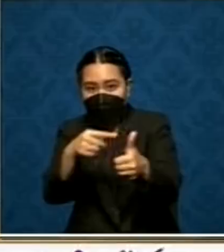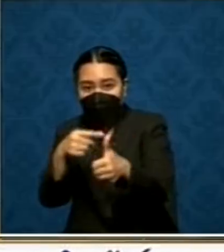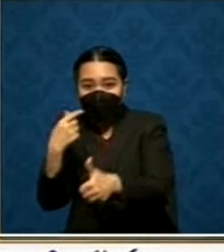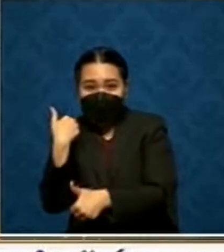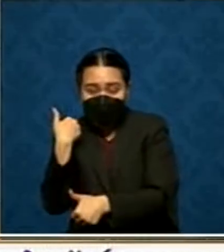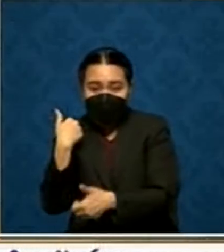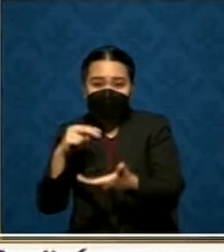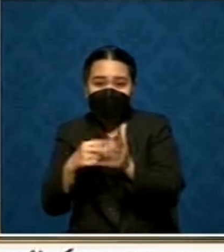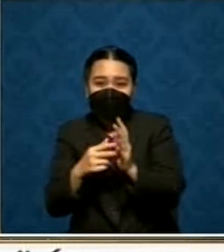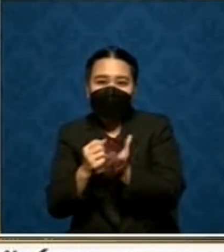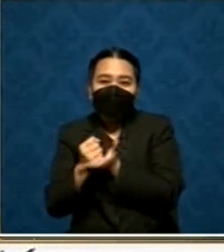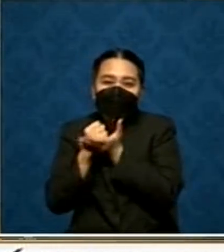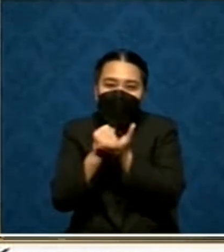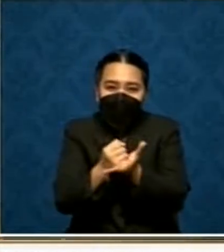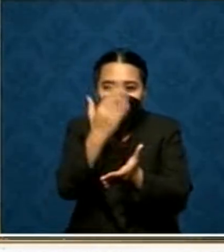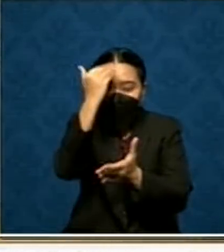Manhattan เป